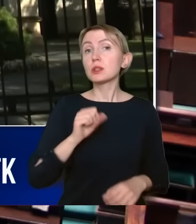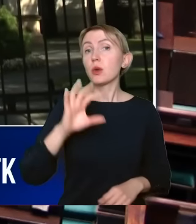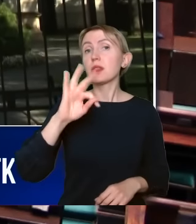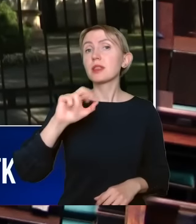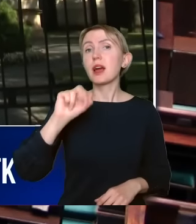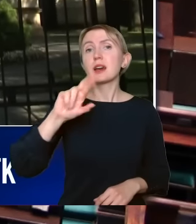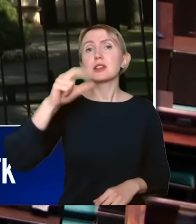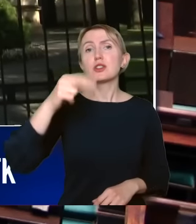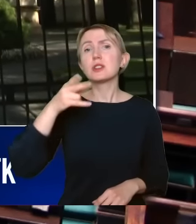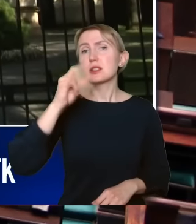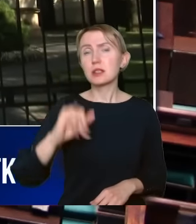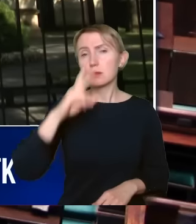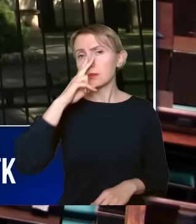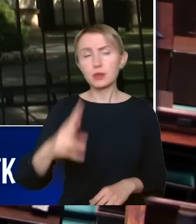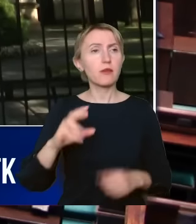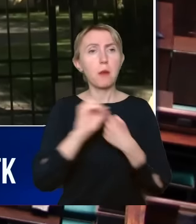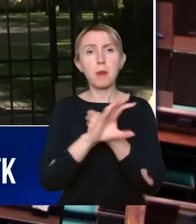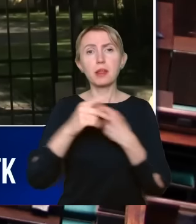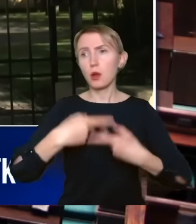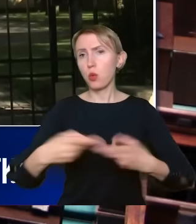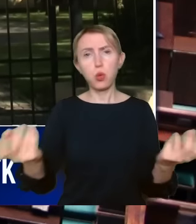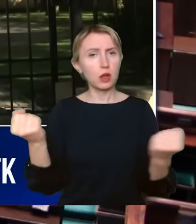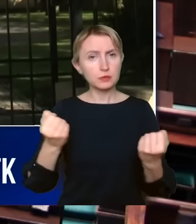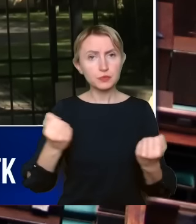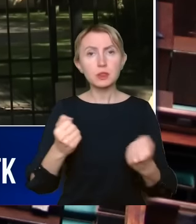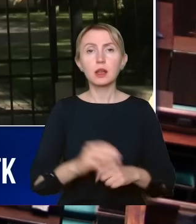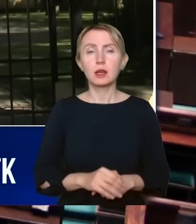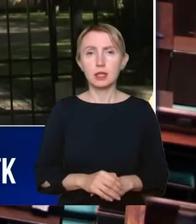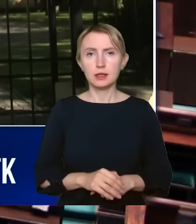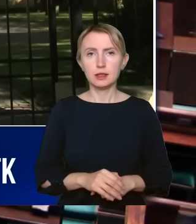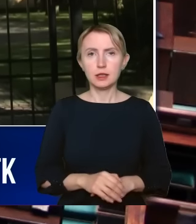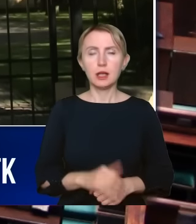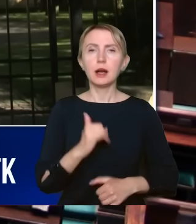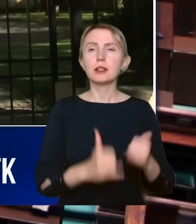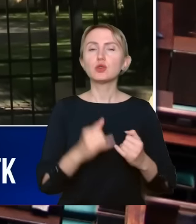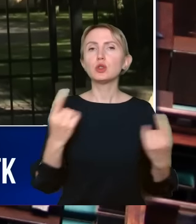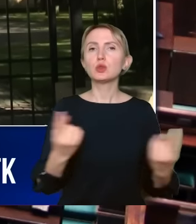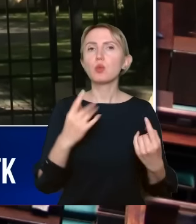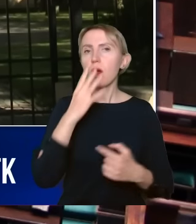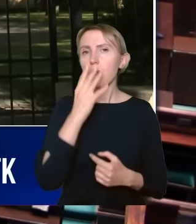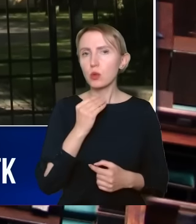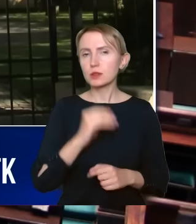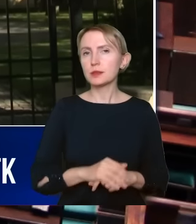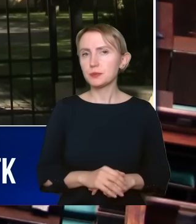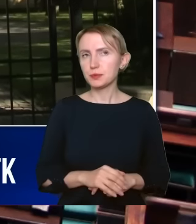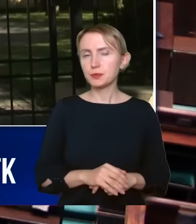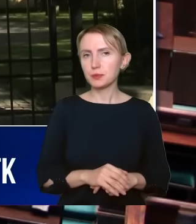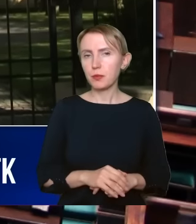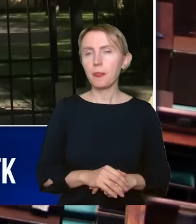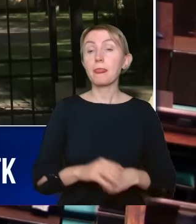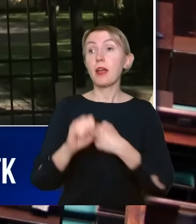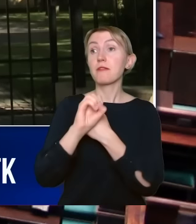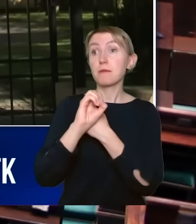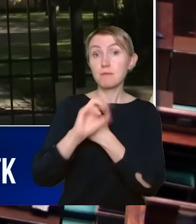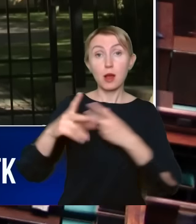one w mediach są już dość mocno rozbudowane i jeżeli jest tak, że ten scenariusz jest już w mediach